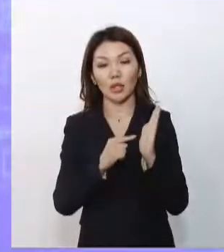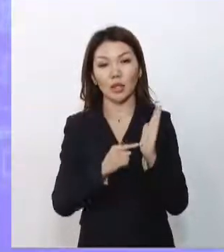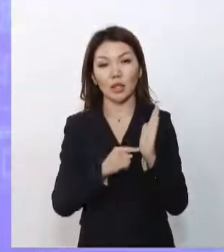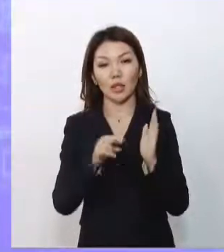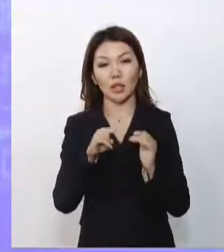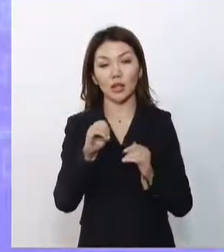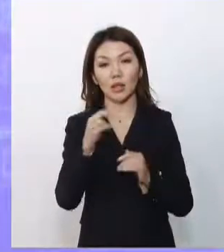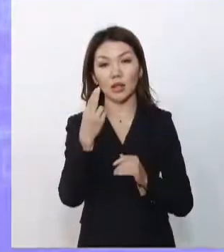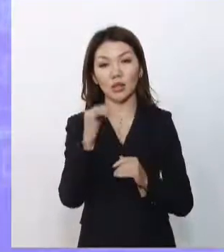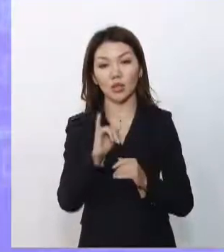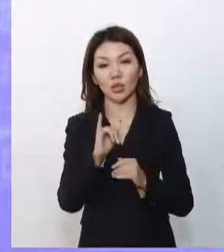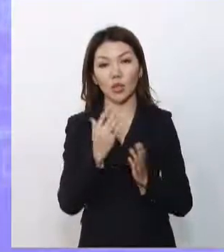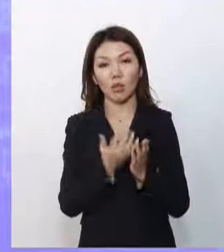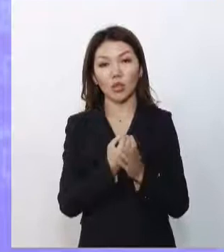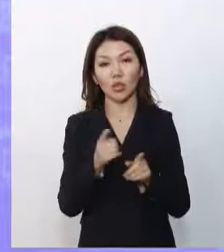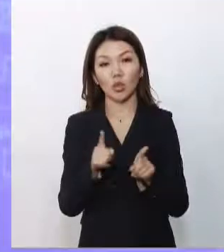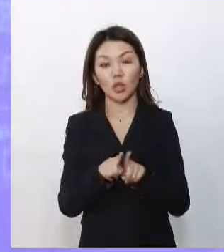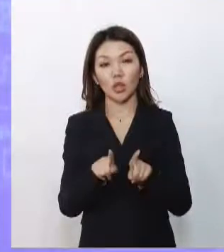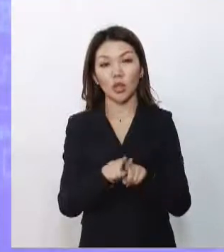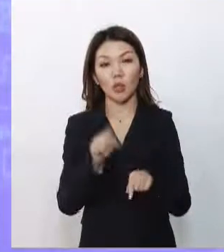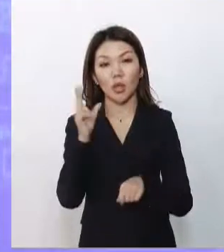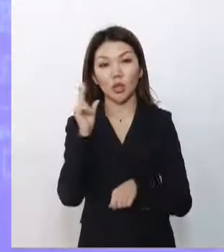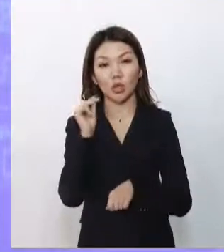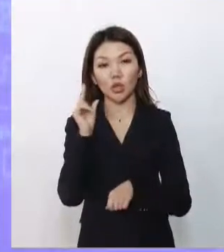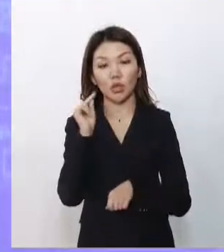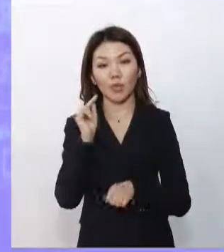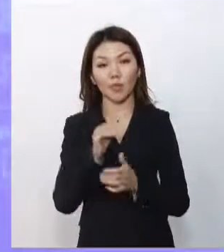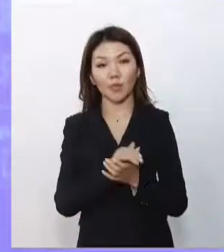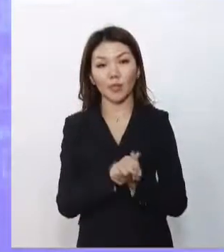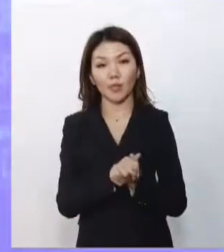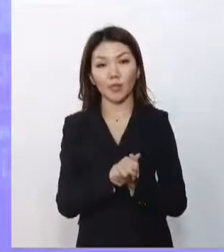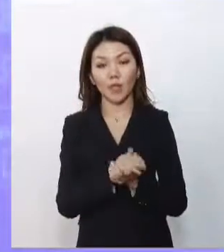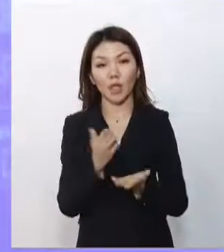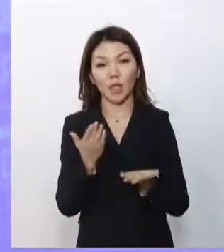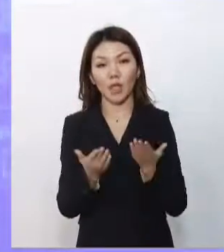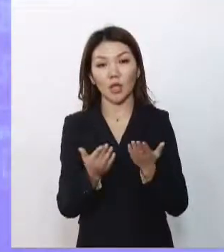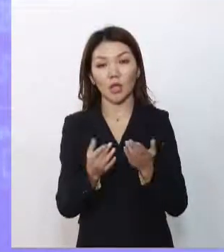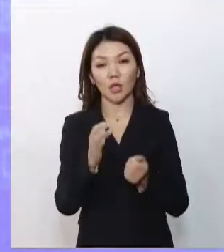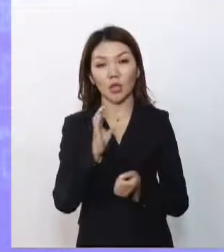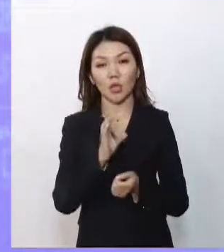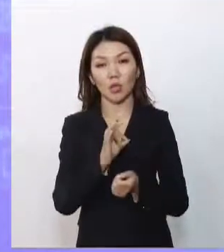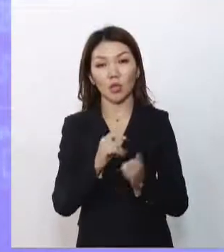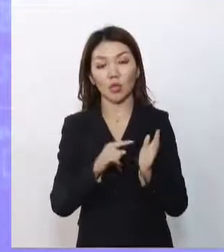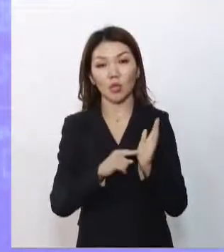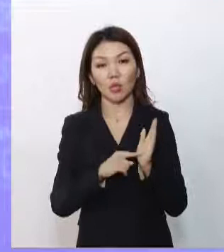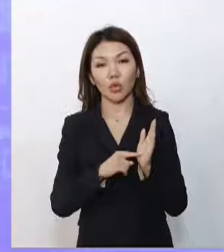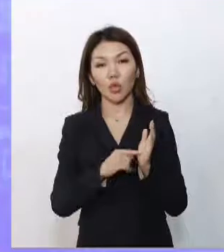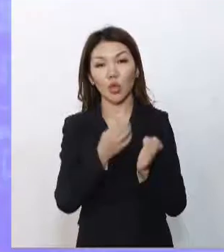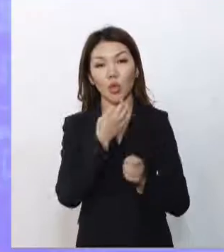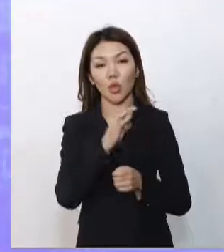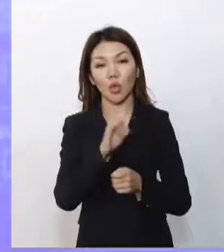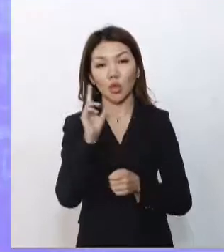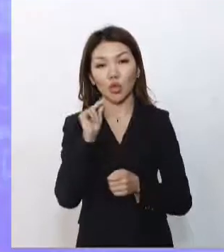единицу, получится то же самое число. Если 0 умножить на любое